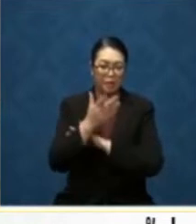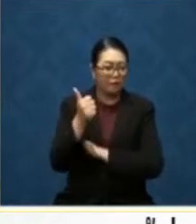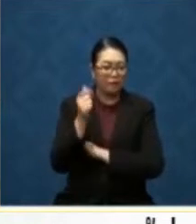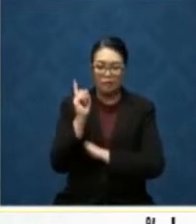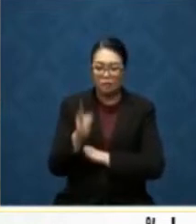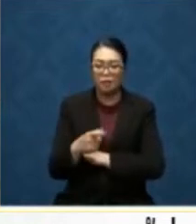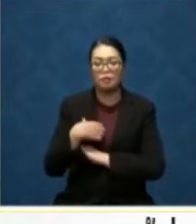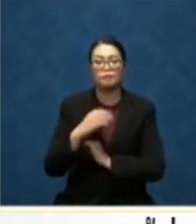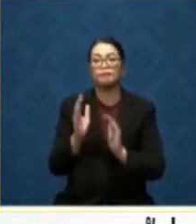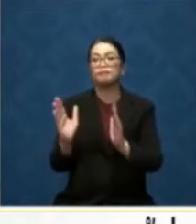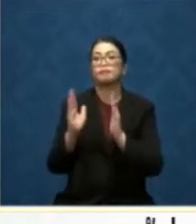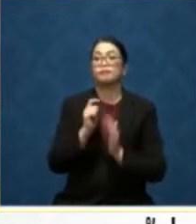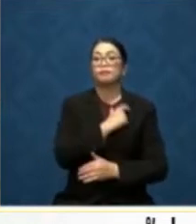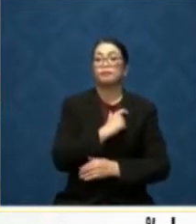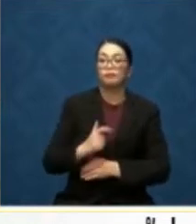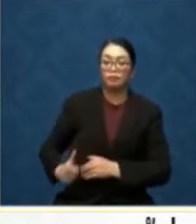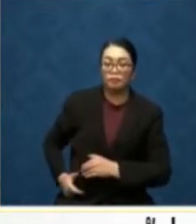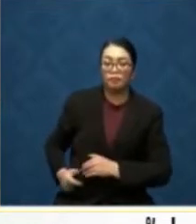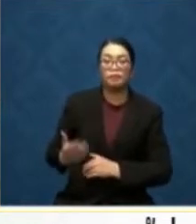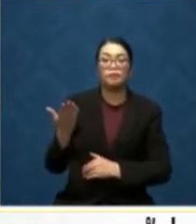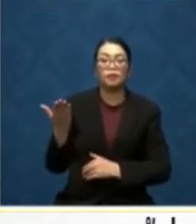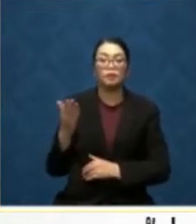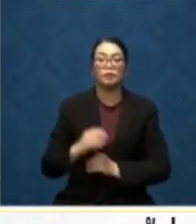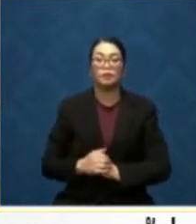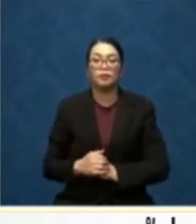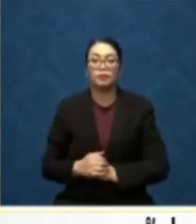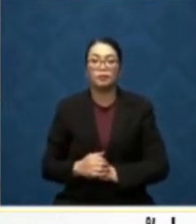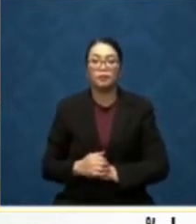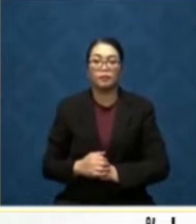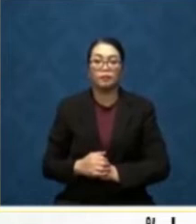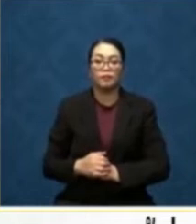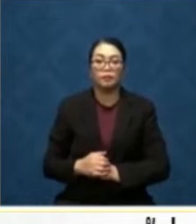เราจะต้องสนองพหัสป lxull theะวิ foi tx